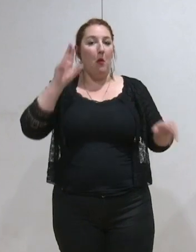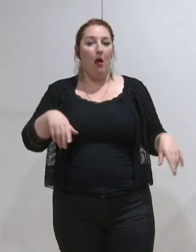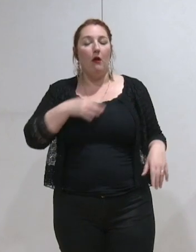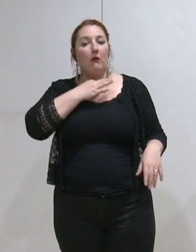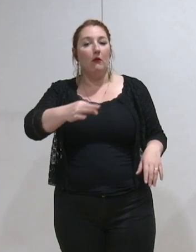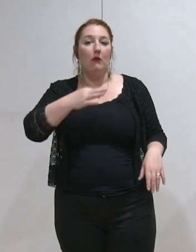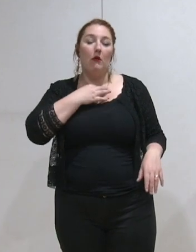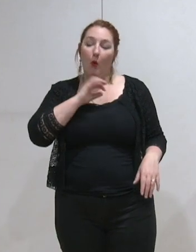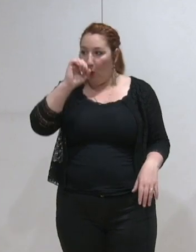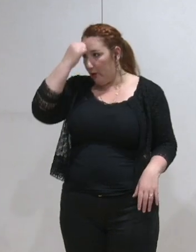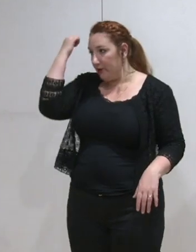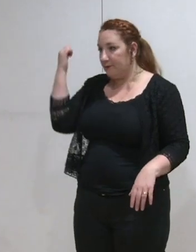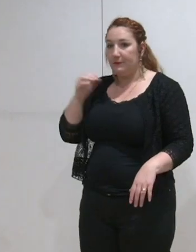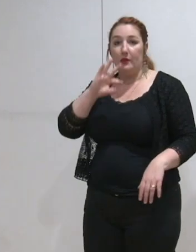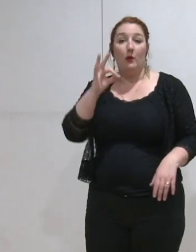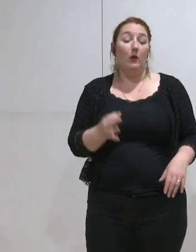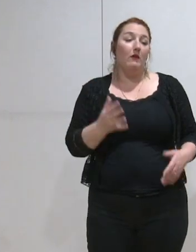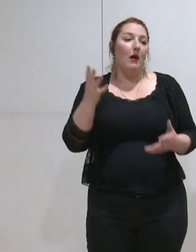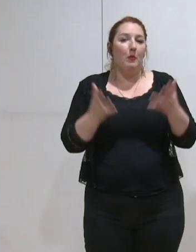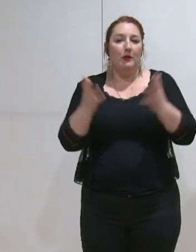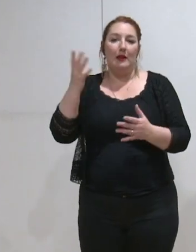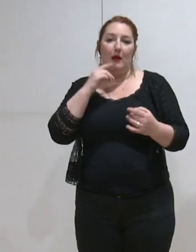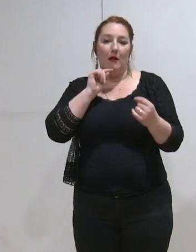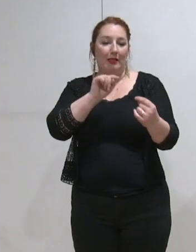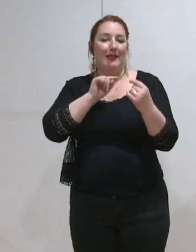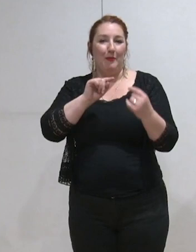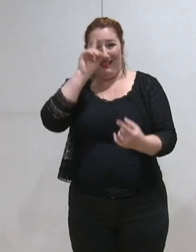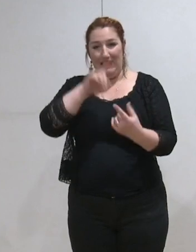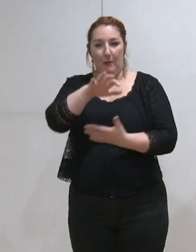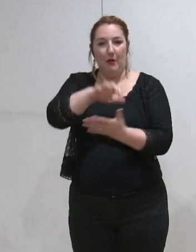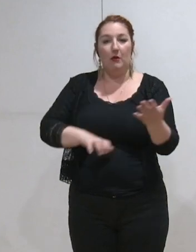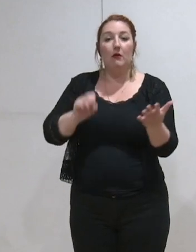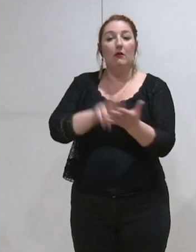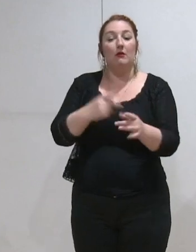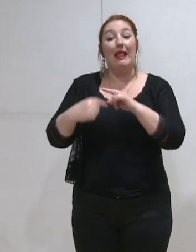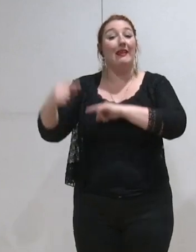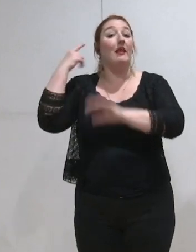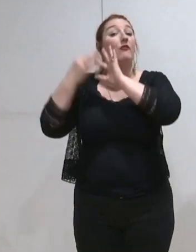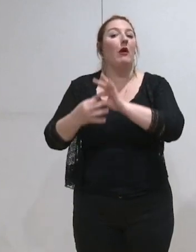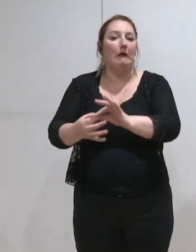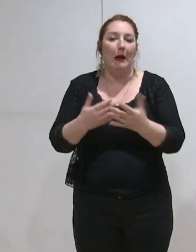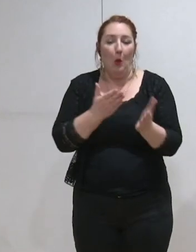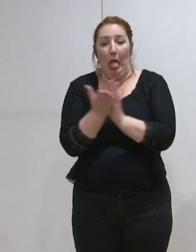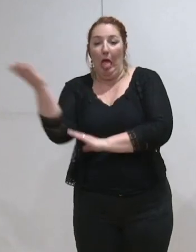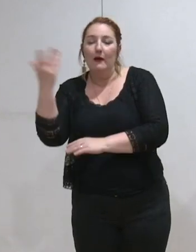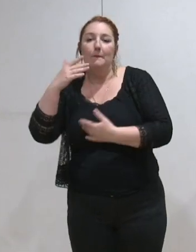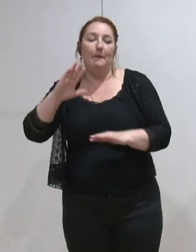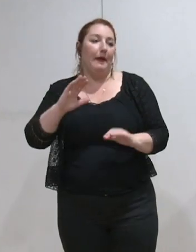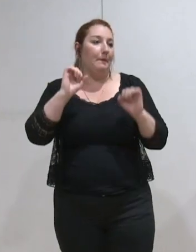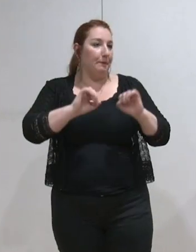oui enfà on dépasse peut-être un peu le débat du rendu acte mais juste pour dire que nous avons